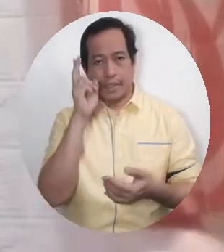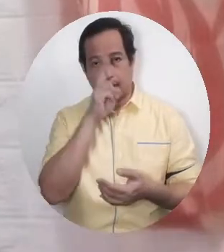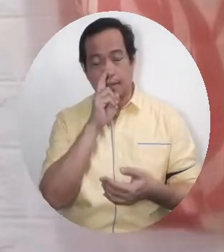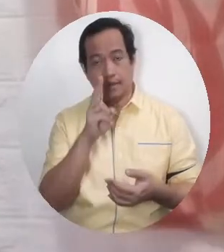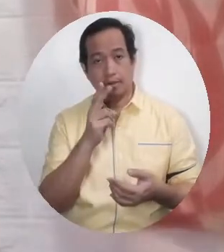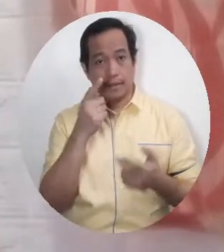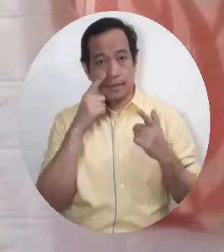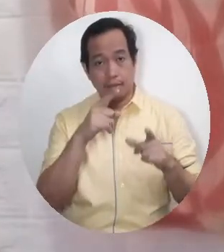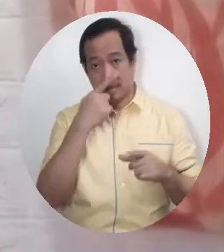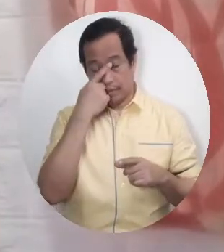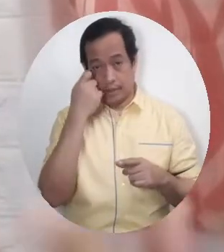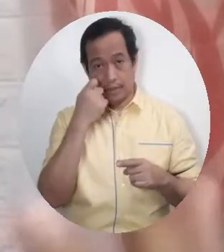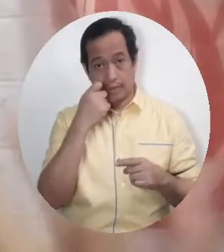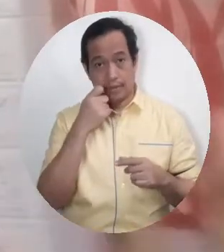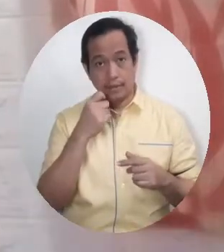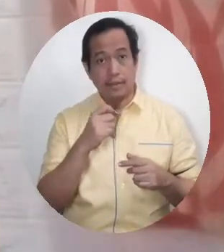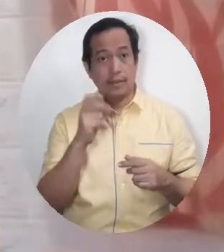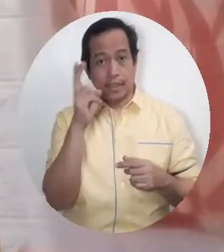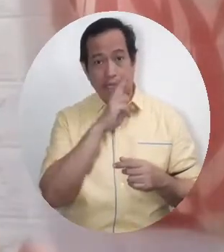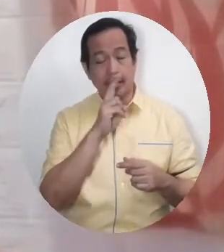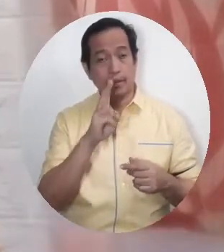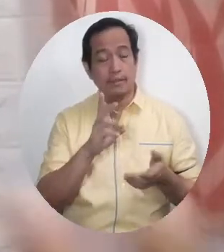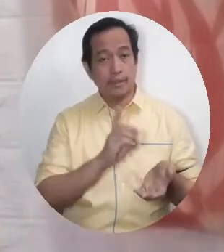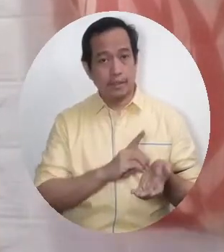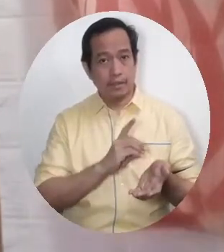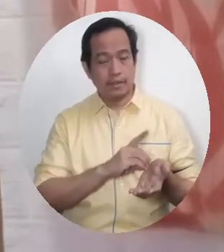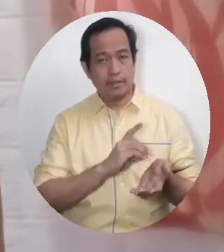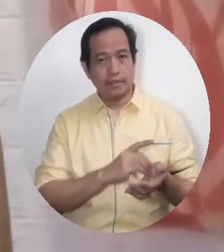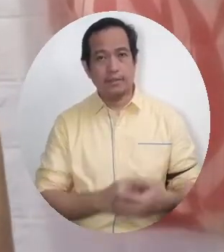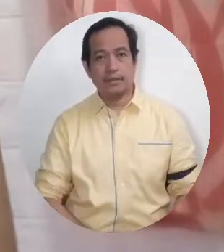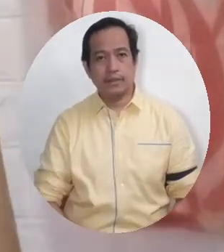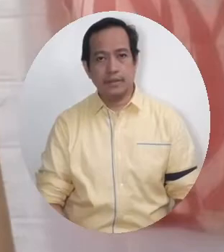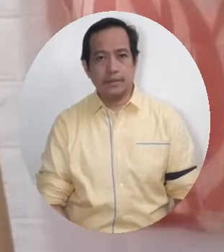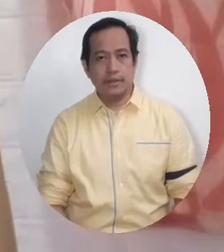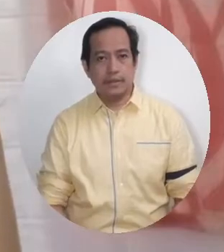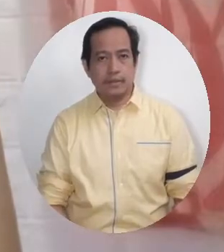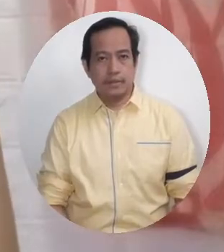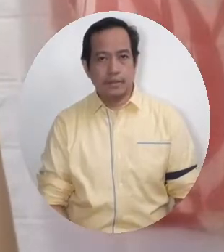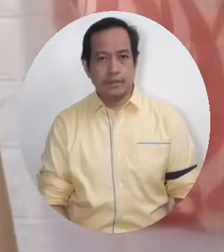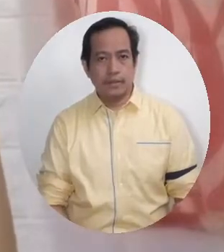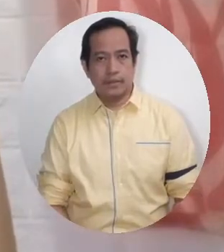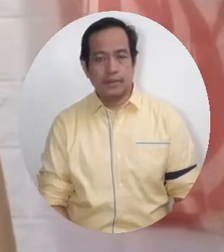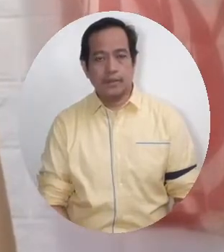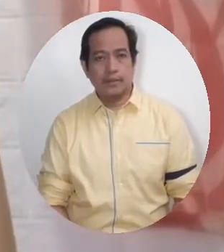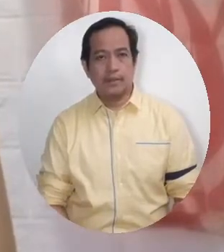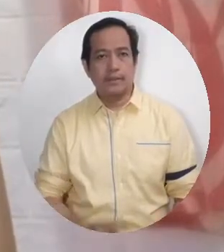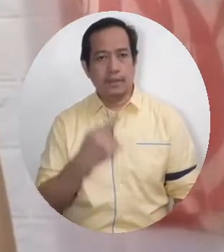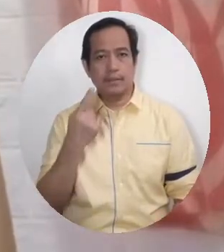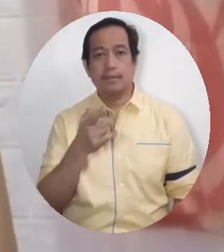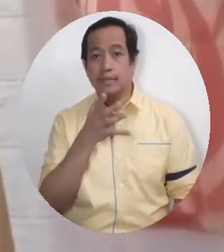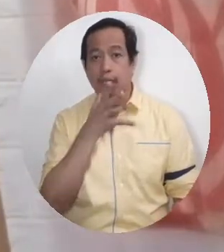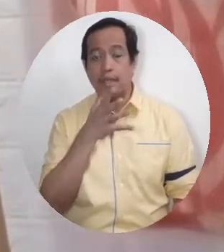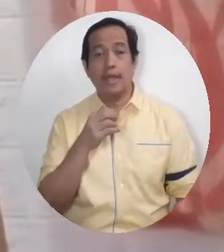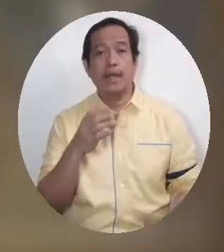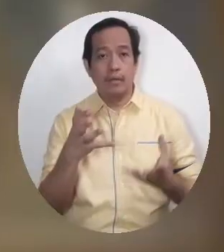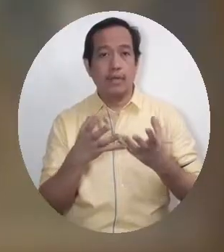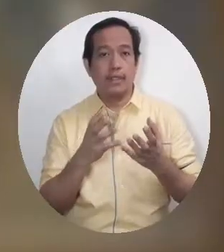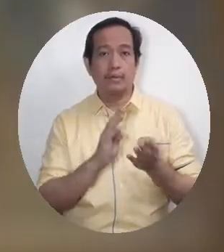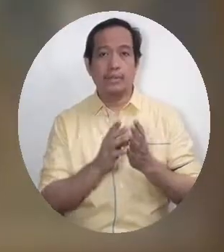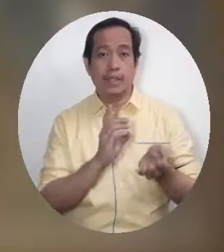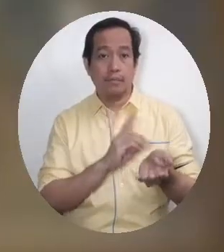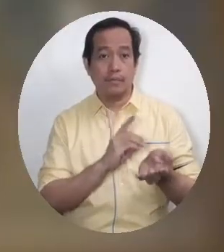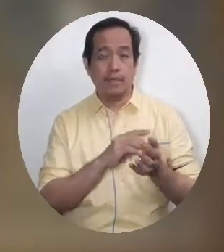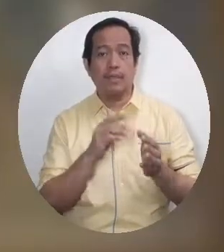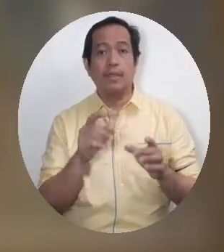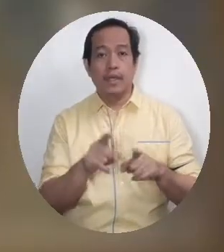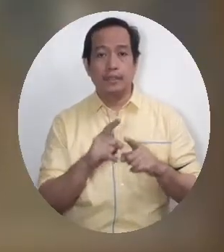Dok Pogi nga ang tawag niya dun kasi talaga namang tagpapuhan yung aming doktor. Eh, kaya minsan sinabi yung mami, gusto kong